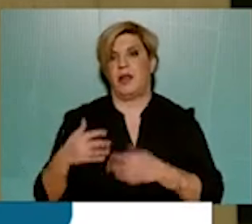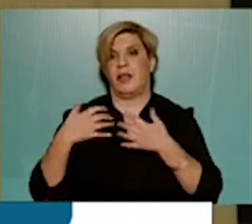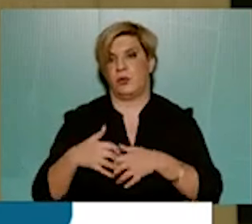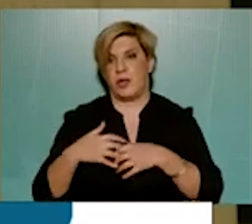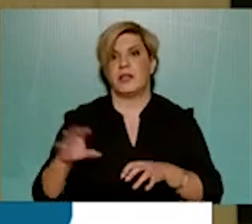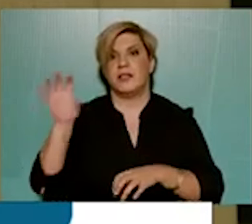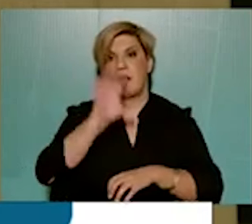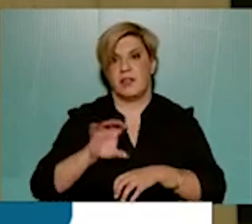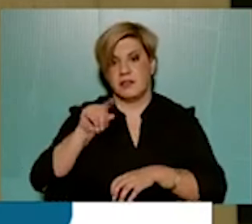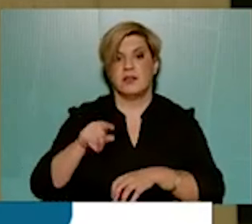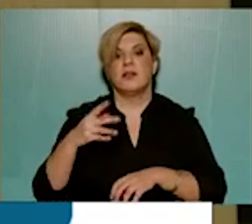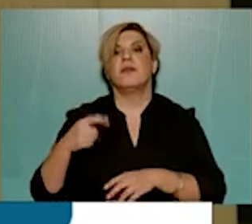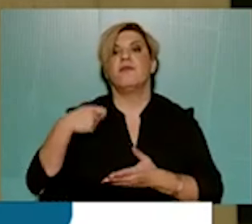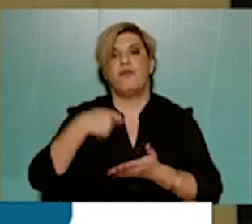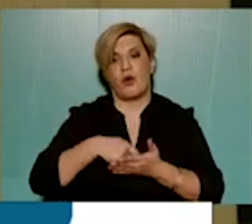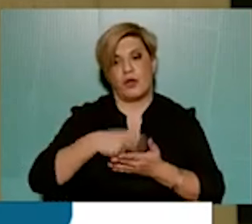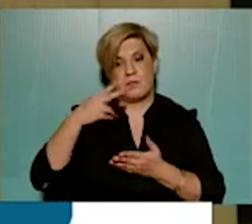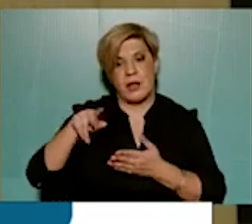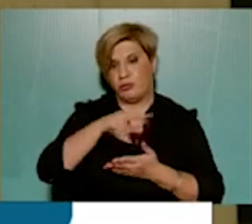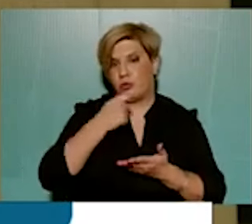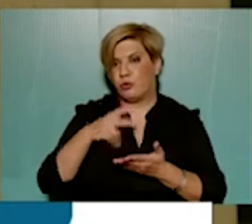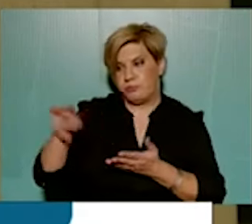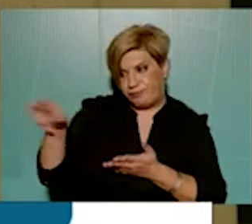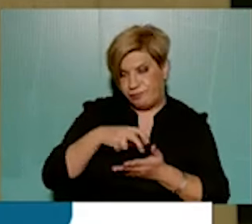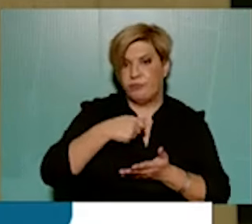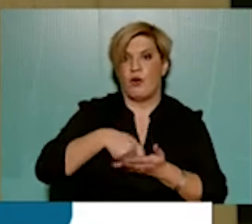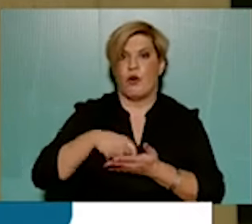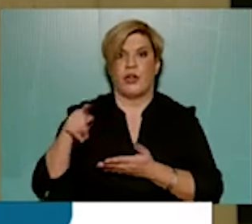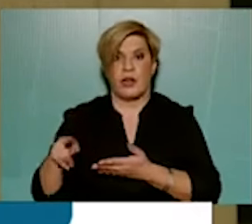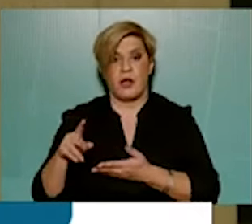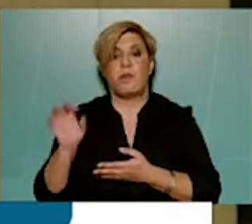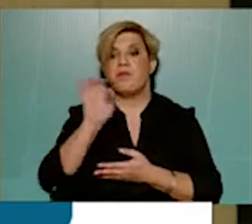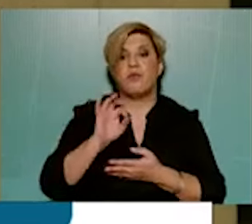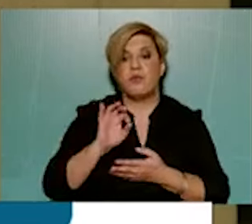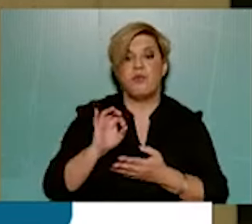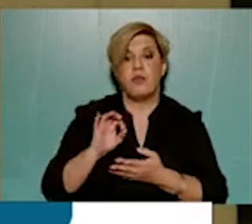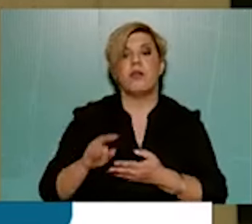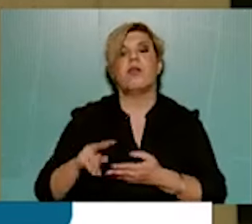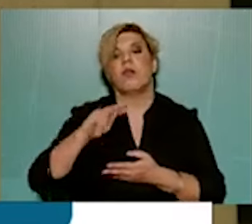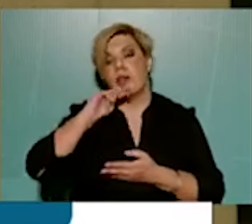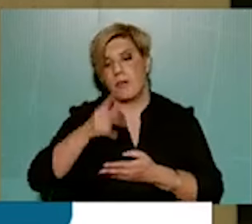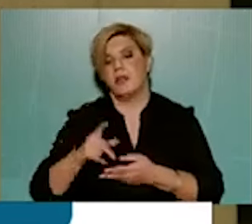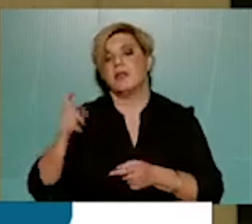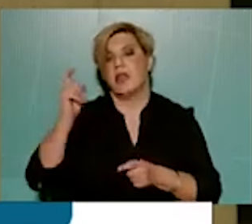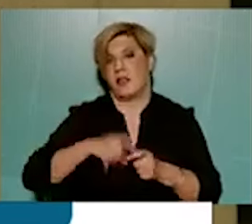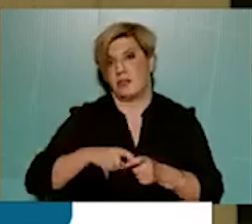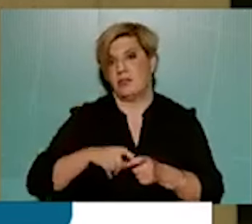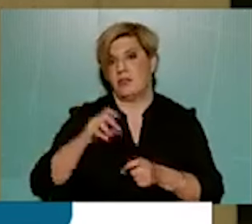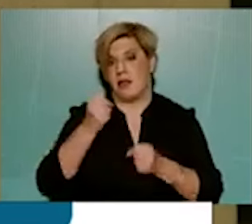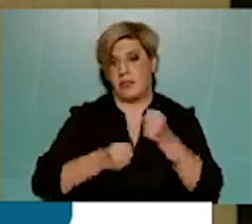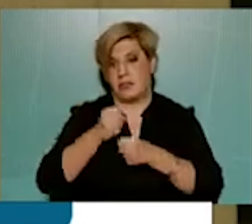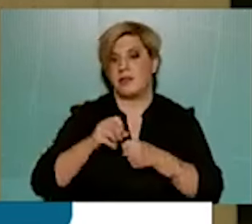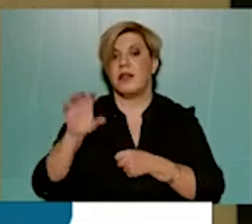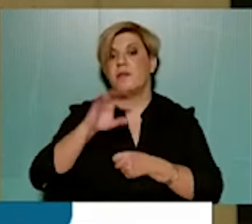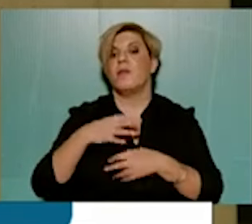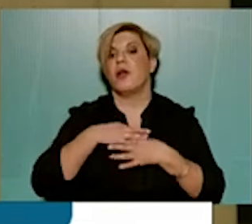λειτουργία της ΔΕΘ μέσω της φορολογίας τους και το πού θα το απαντήσει η ΔΕΘ και οι εταιρείες που εκπροσωπεί.